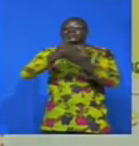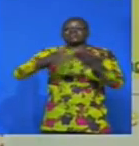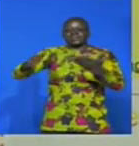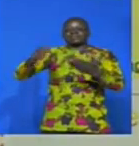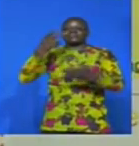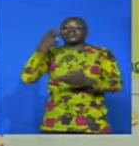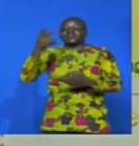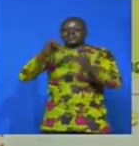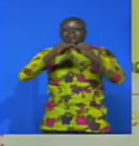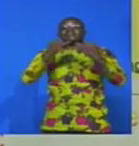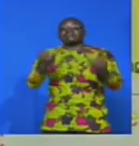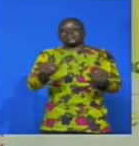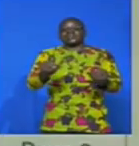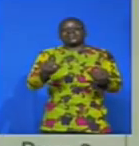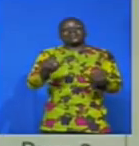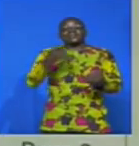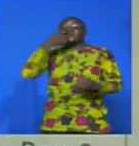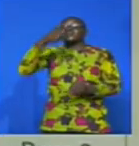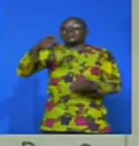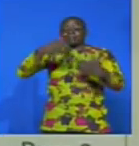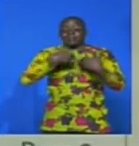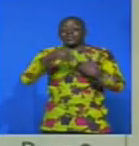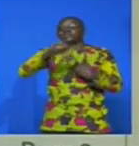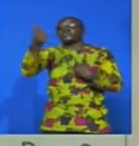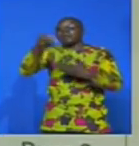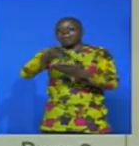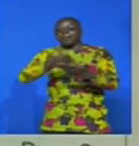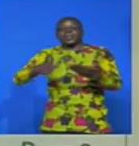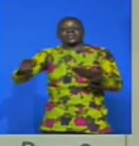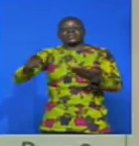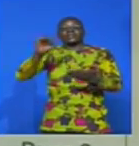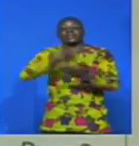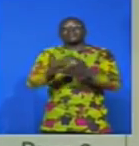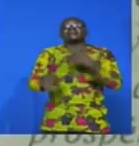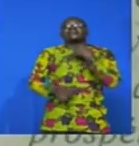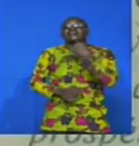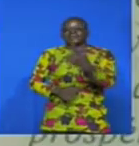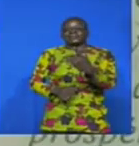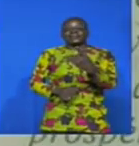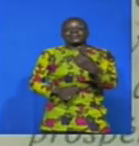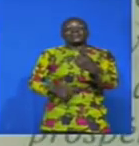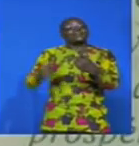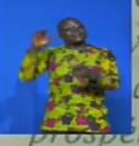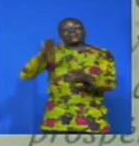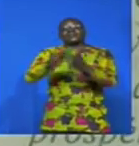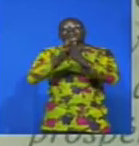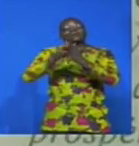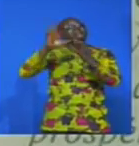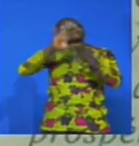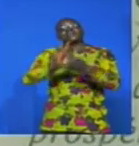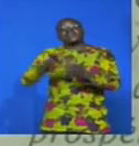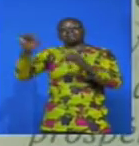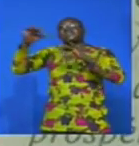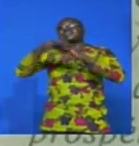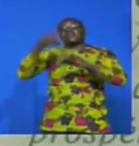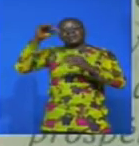Sidoya, devra composer avec d'autres partis, c'est-à-dire est en quête d'alliance pour assurer la victoire de